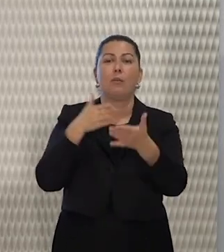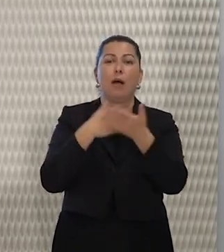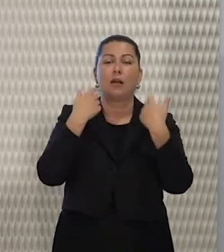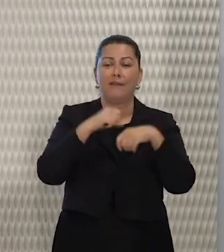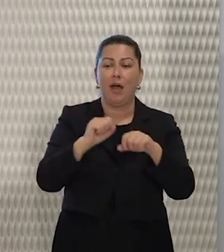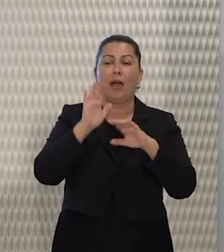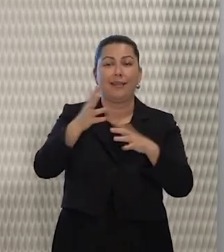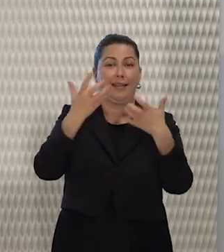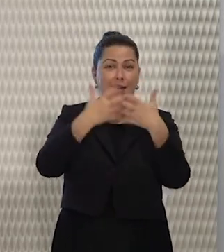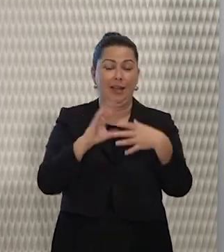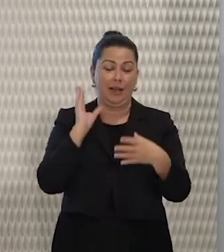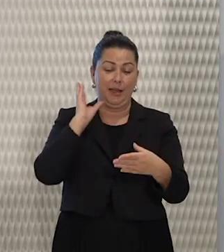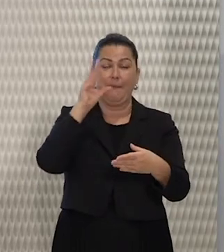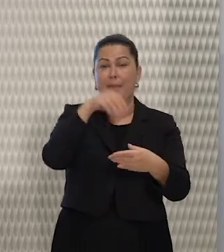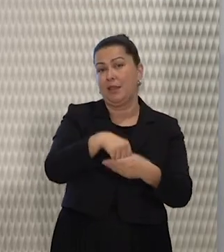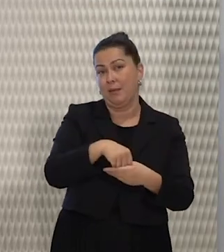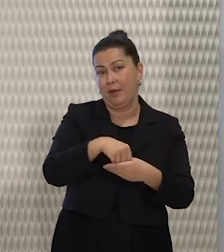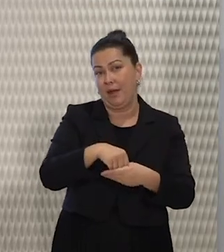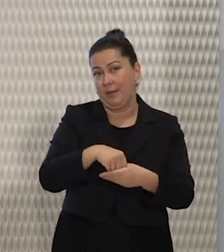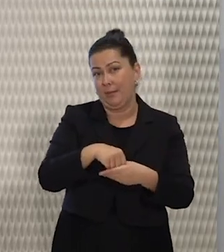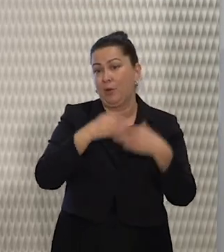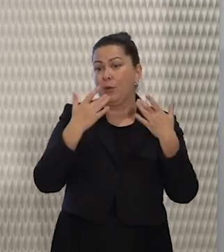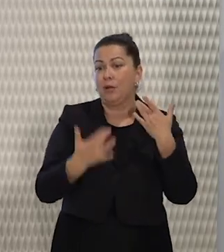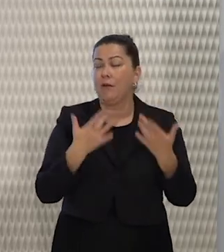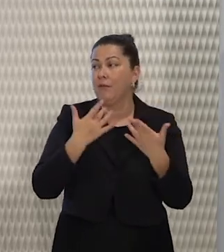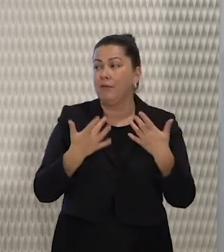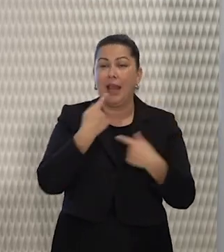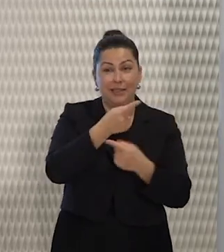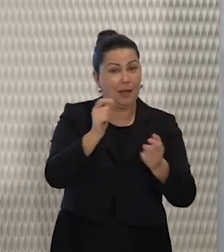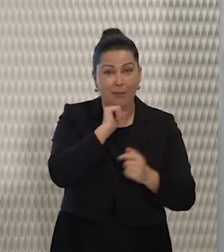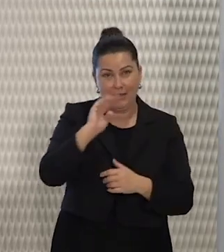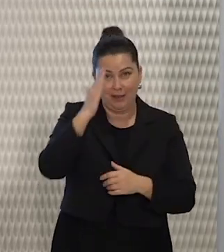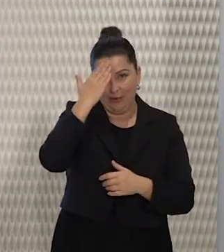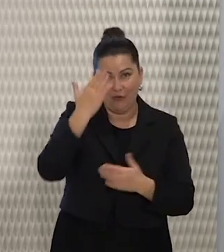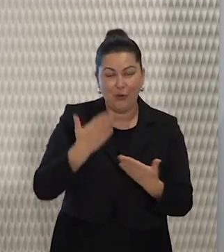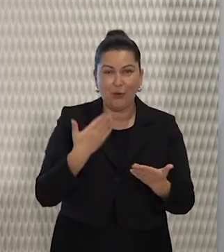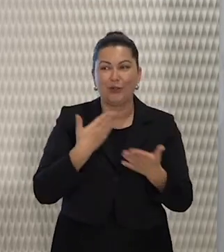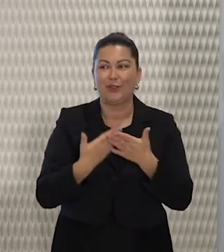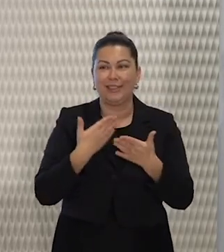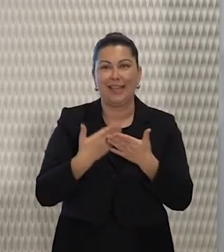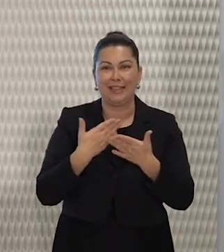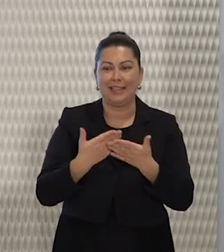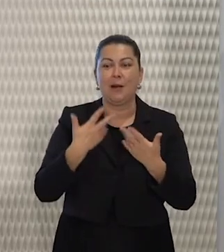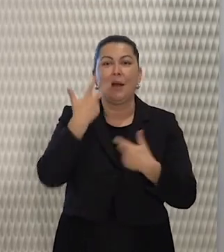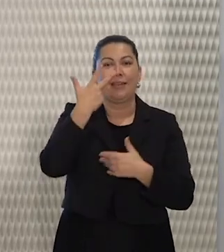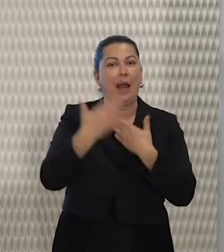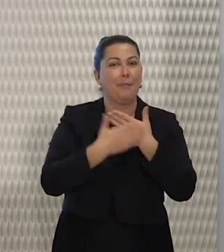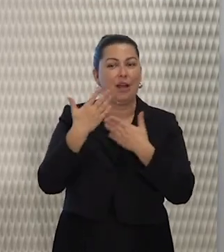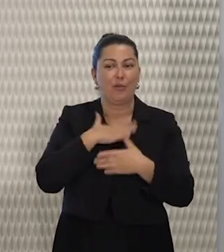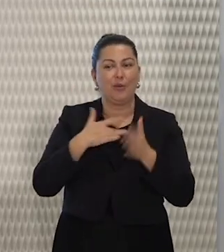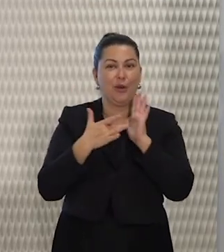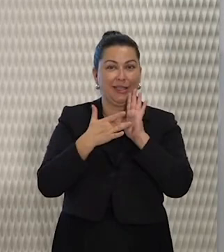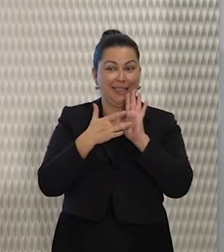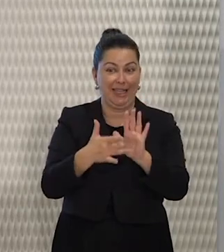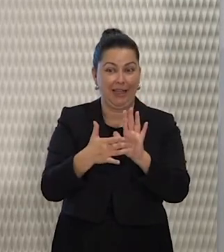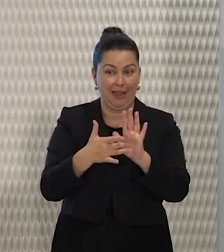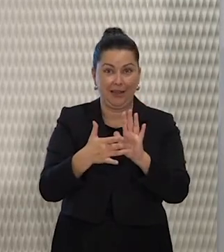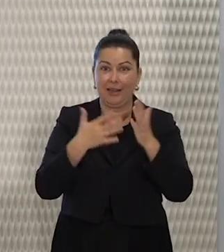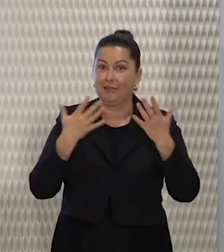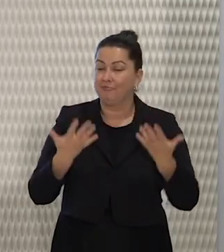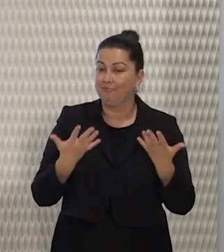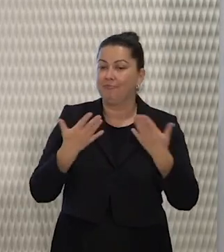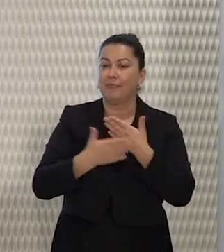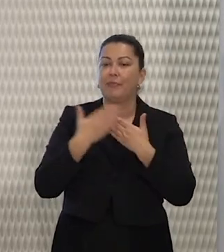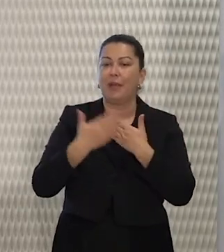ihren Geräten mit dabei ist. Und vielleicht ist es ihnen gar nicht so bewusst. Und deswegen 3 Beispiele, was denn